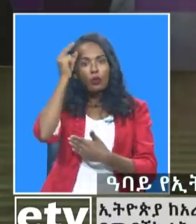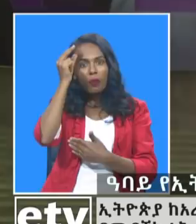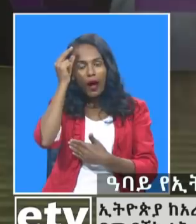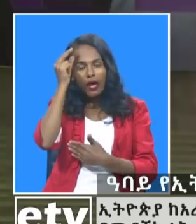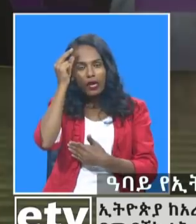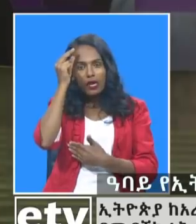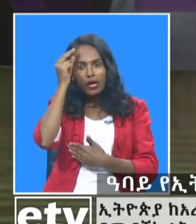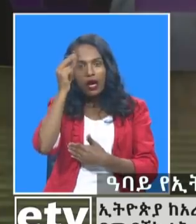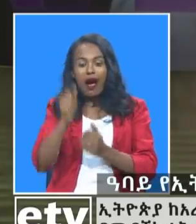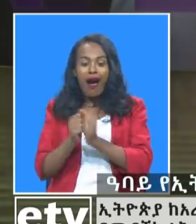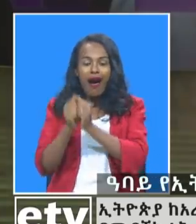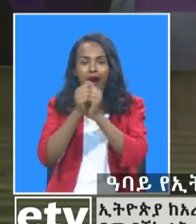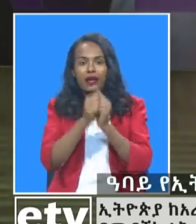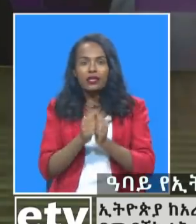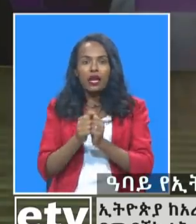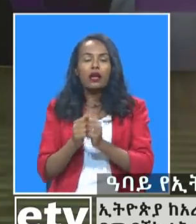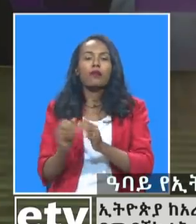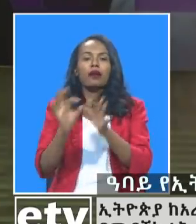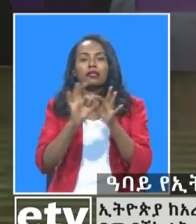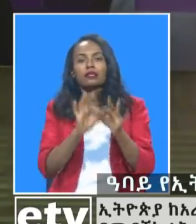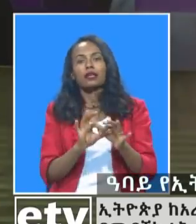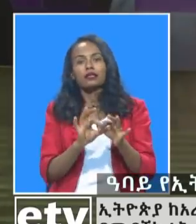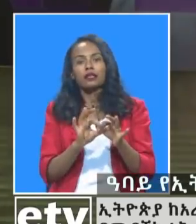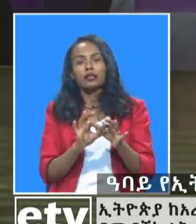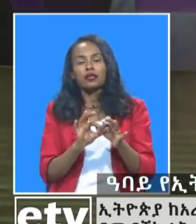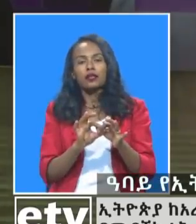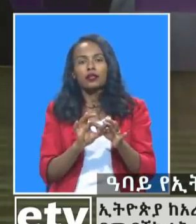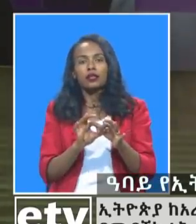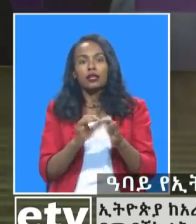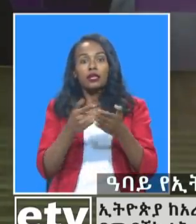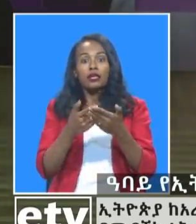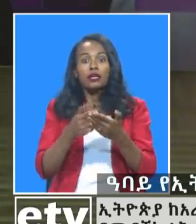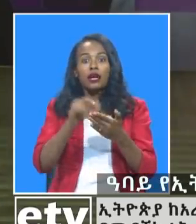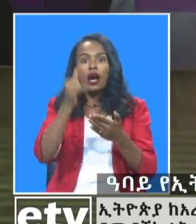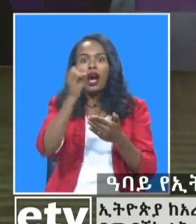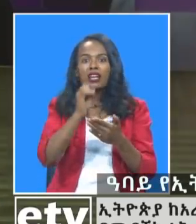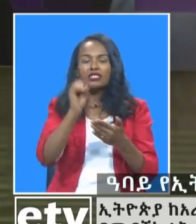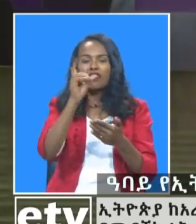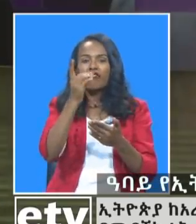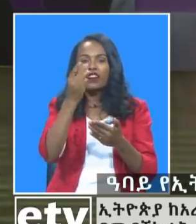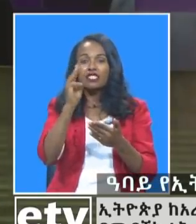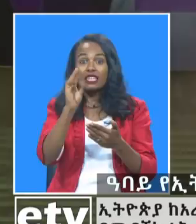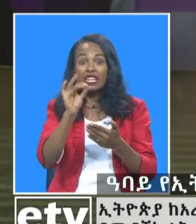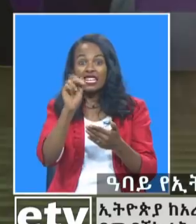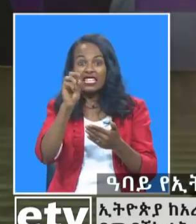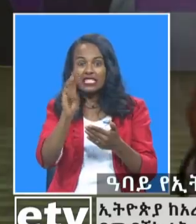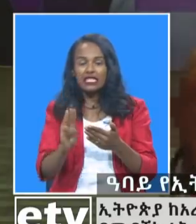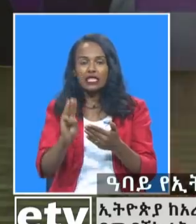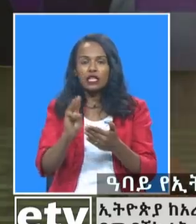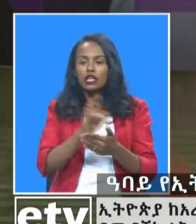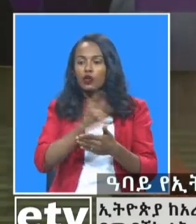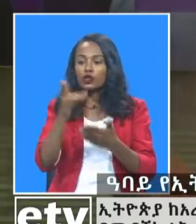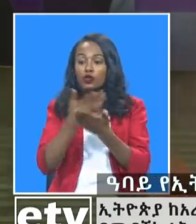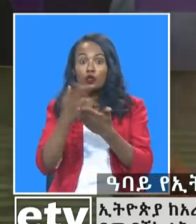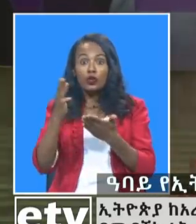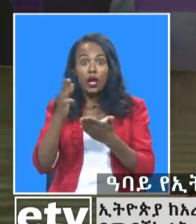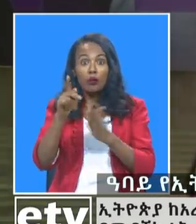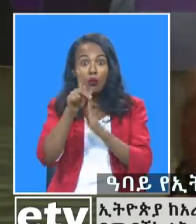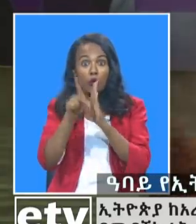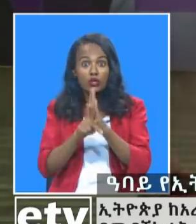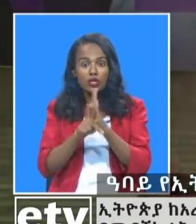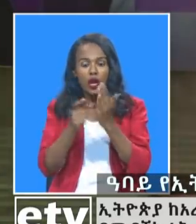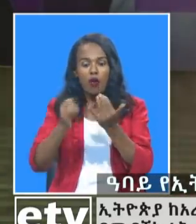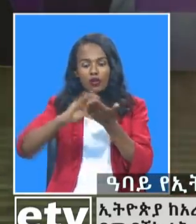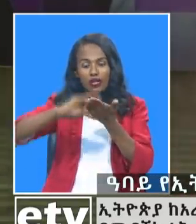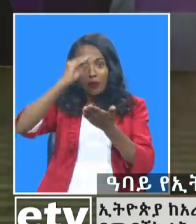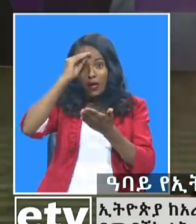በትውፊትም አንድ ላይ ማስተሳሰር ልክ አጼ ፋሲለደስ የውጭ ጉዳይ ፖሊሲ ለውጥ አሁንም